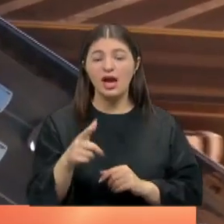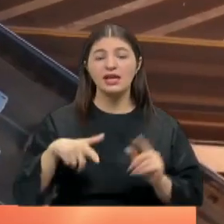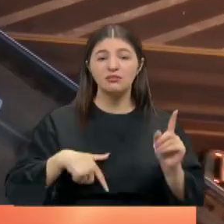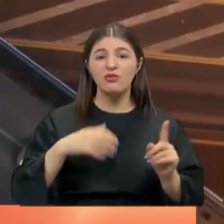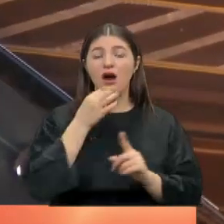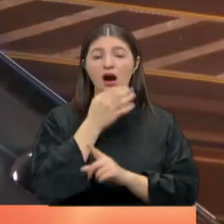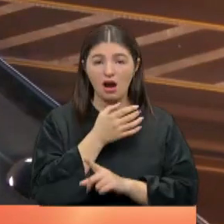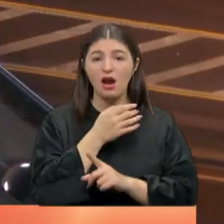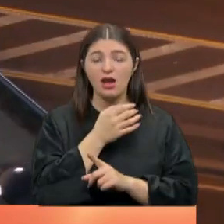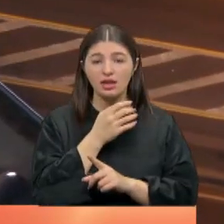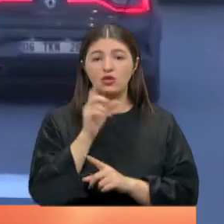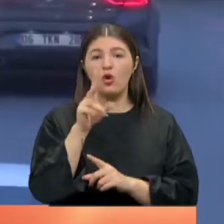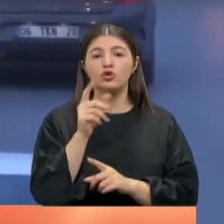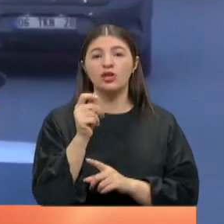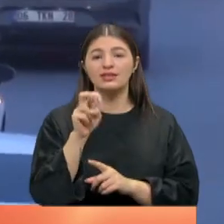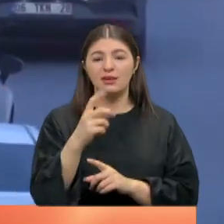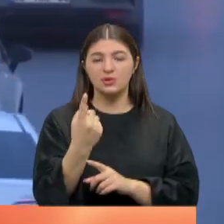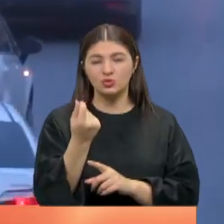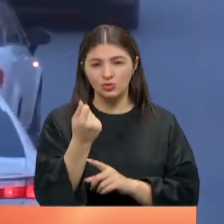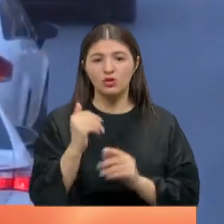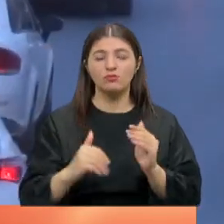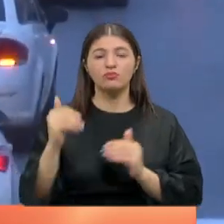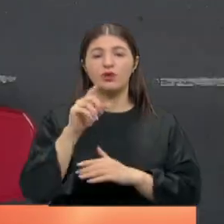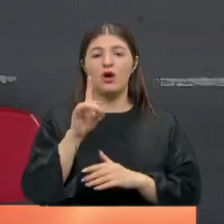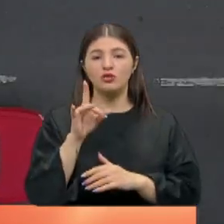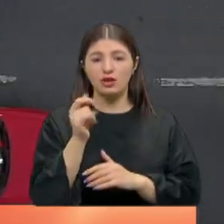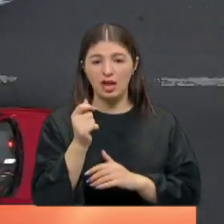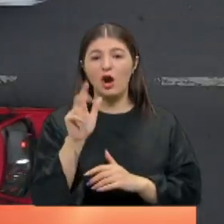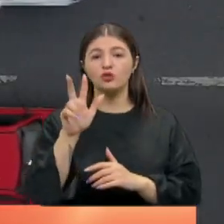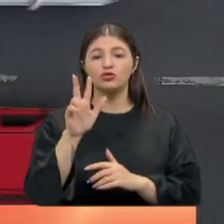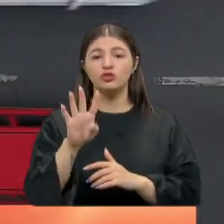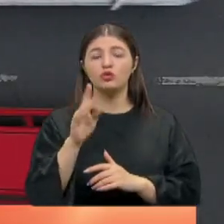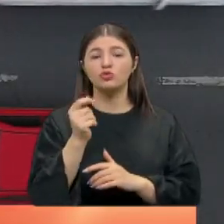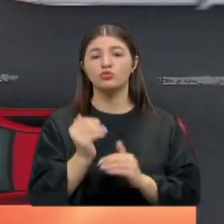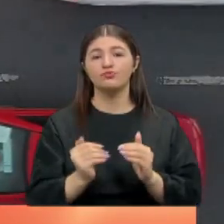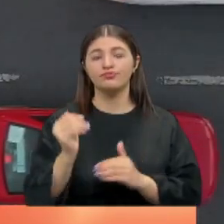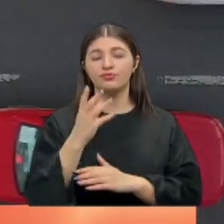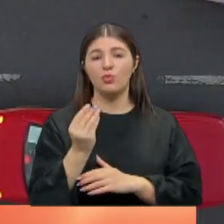İzmir'de ve Ankara'da ise 13 lira 81 kuruş Tan 14 lira 34 kuruş yükseldik